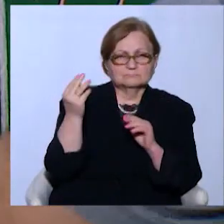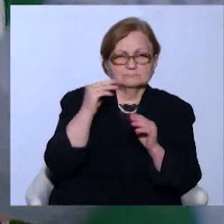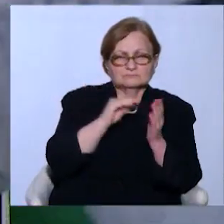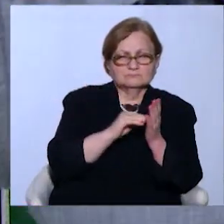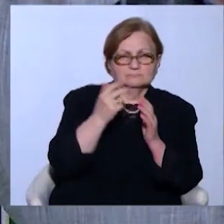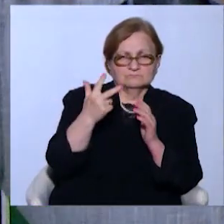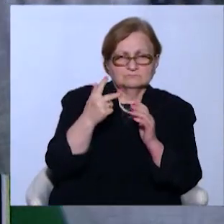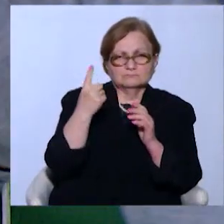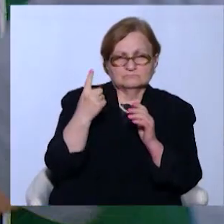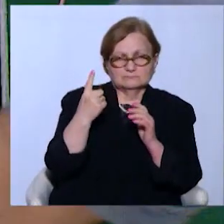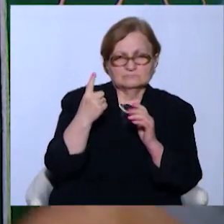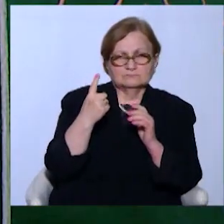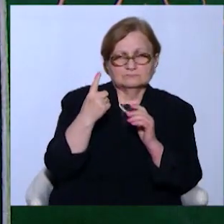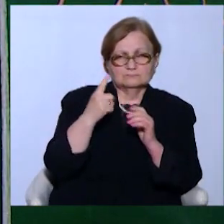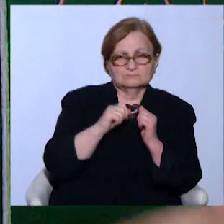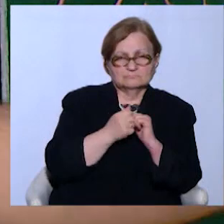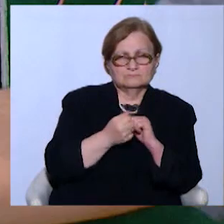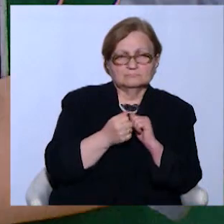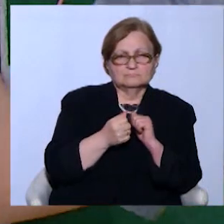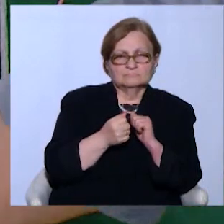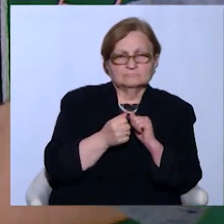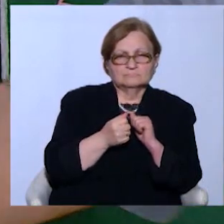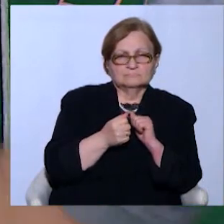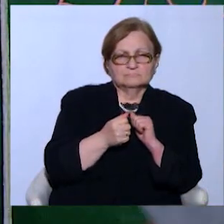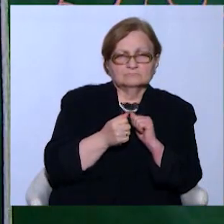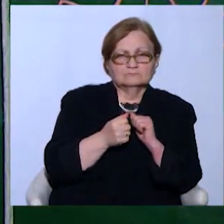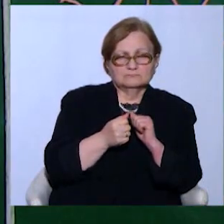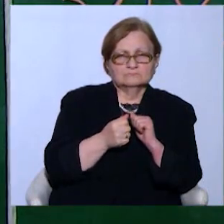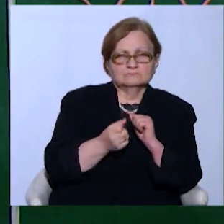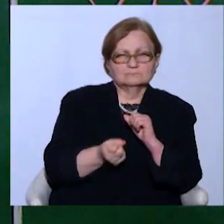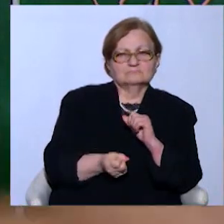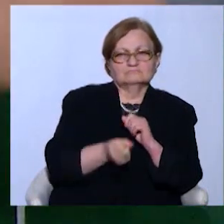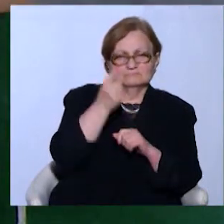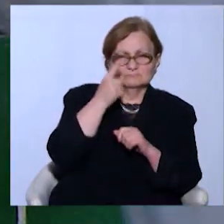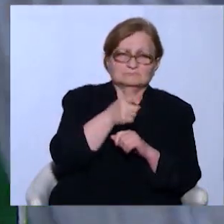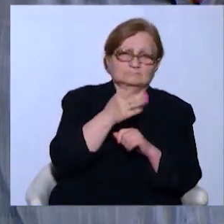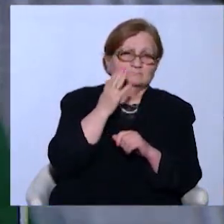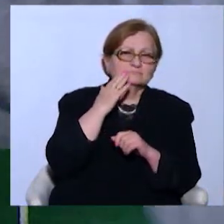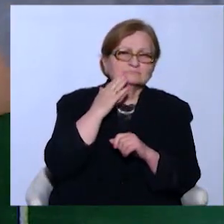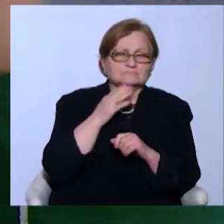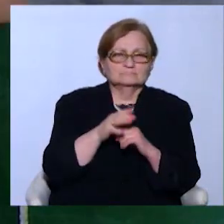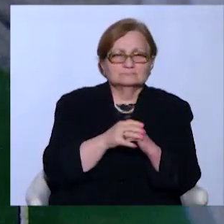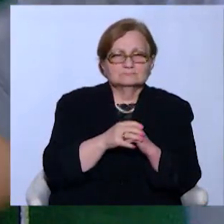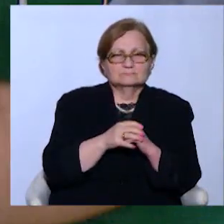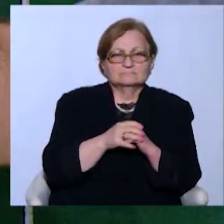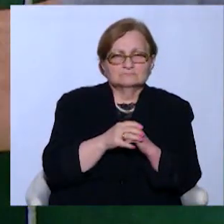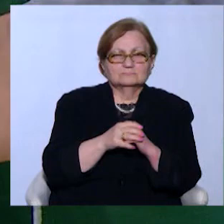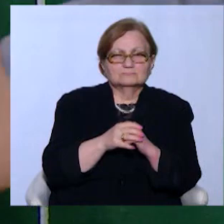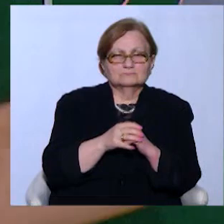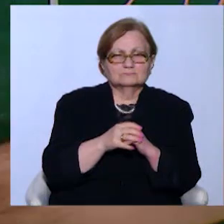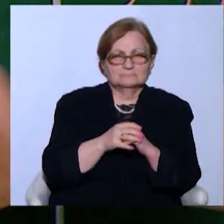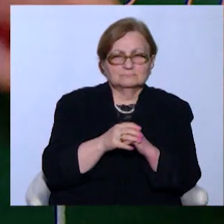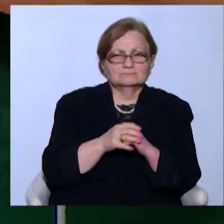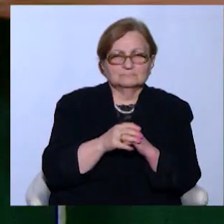3 წერტ 1 ვინახავთ, სწორად მივდივართ და ბოლოში გამოგვივიდა 6. ესე იგი,